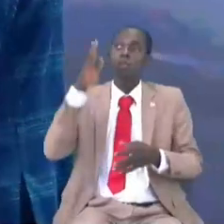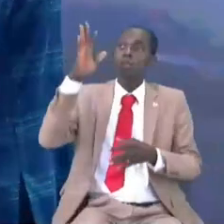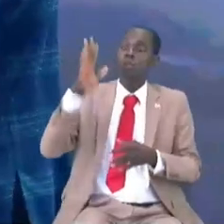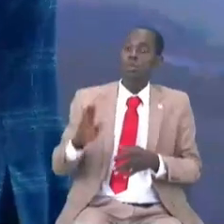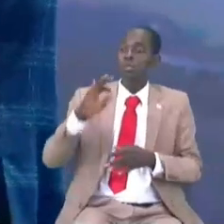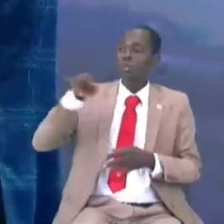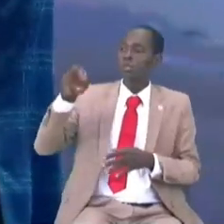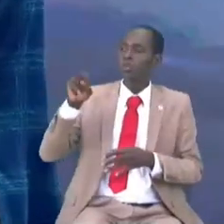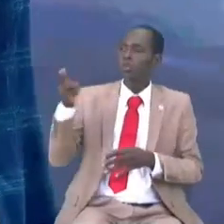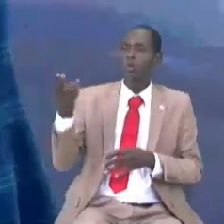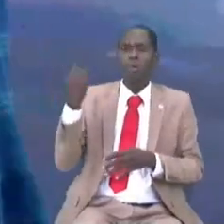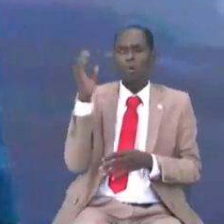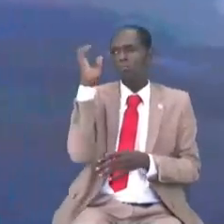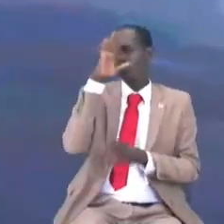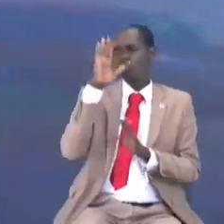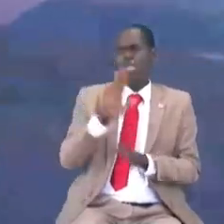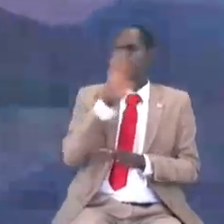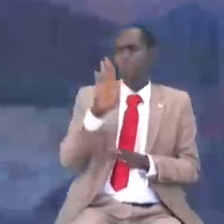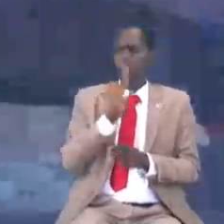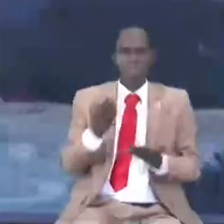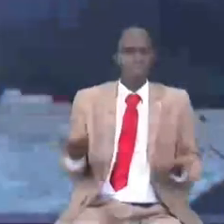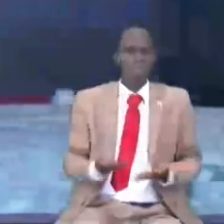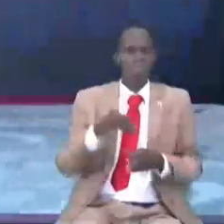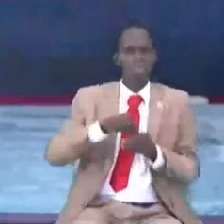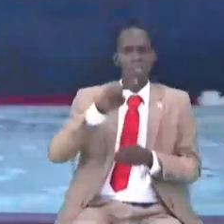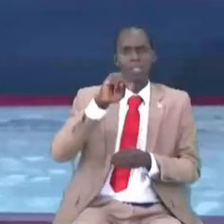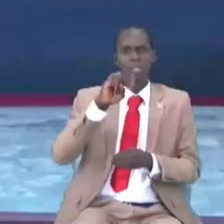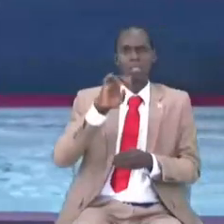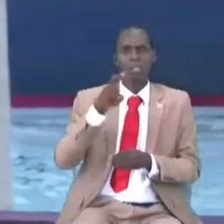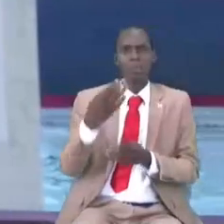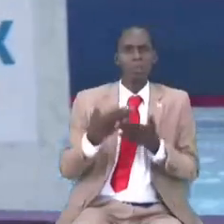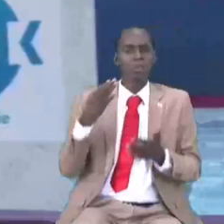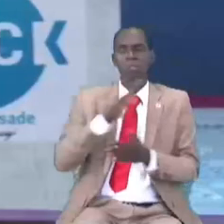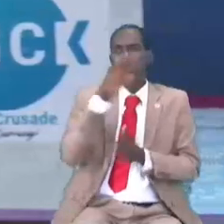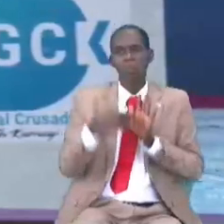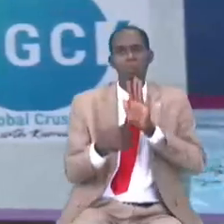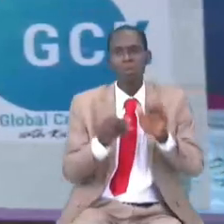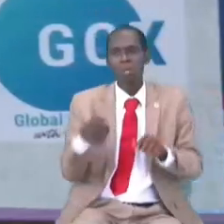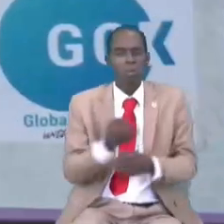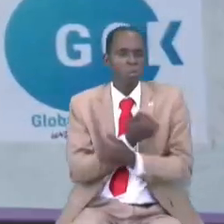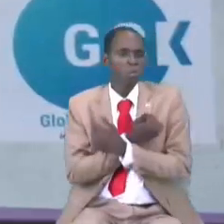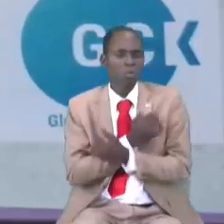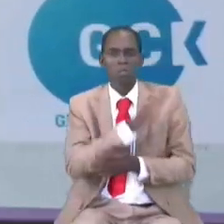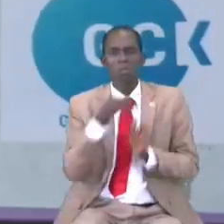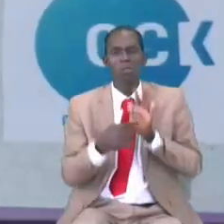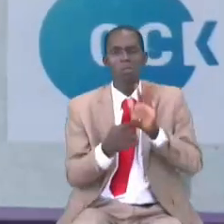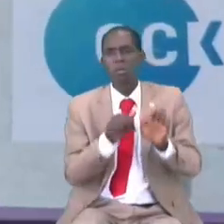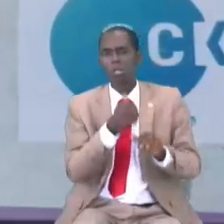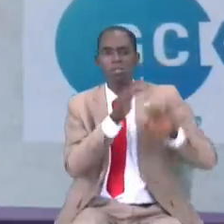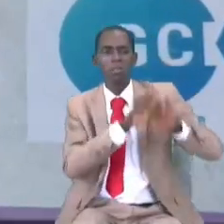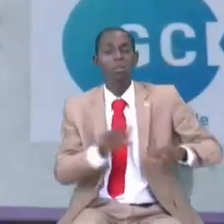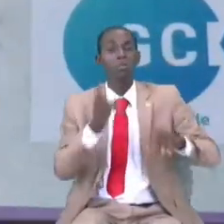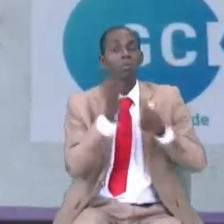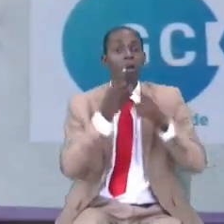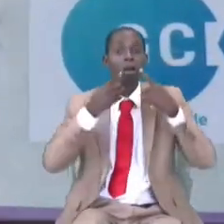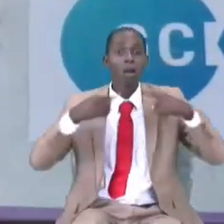avant. Il n'a manifesté aucun amour. Il n'a manifesté aucune miséricorde. Il a simplement déclaré encore 40 jours et Ninive